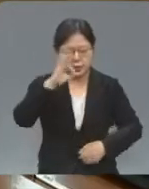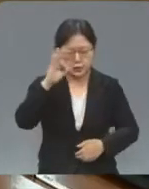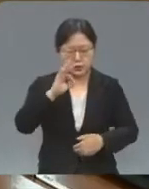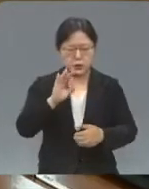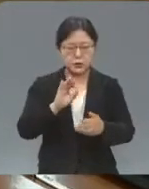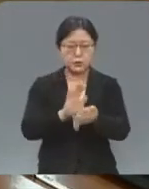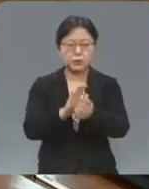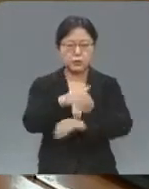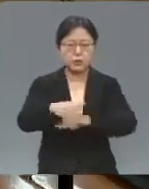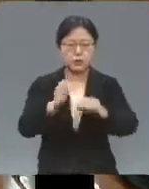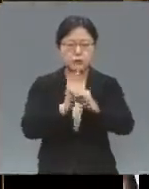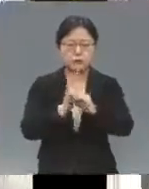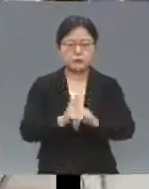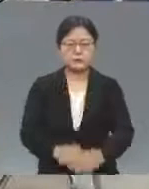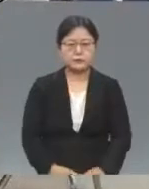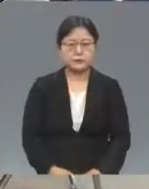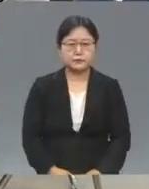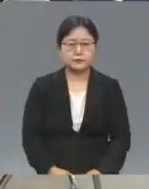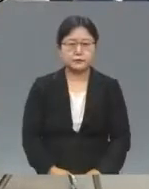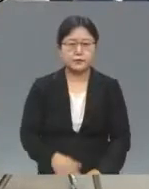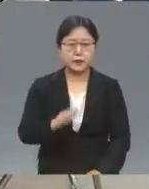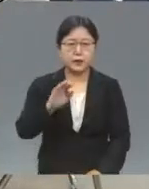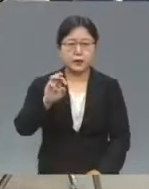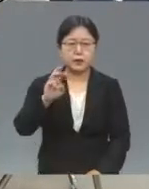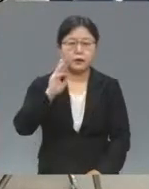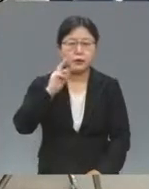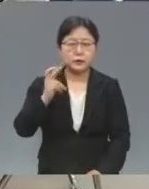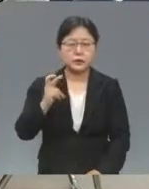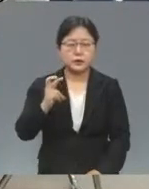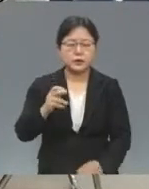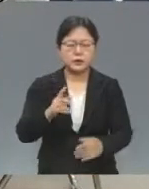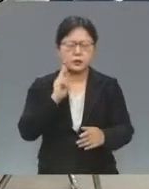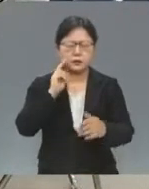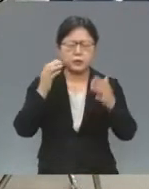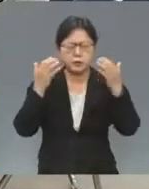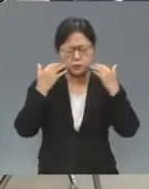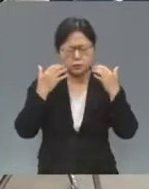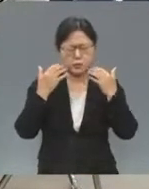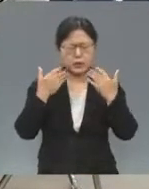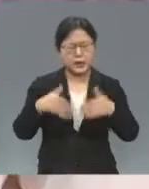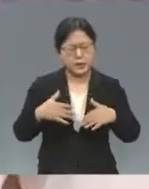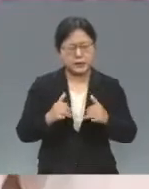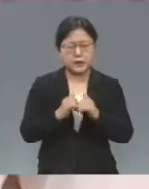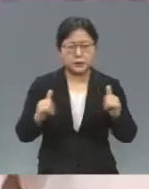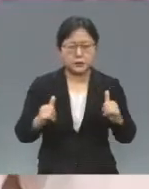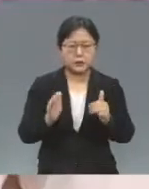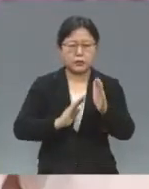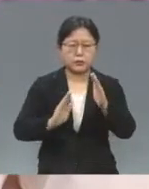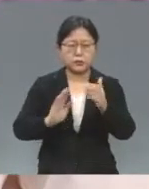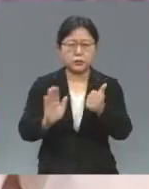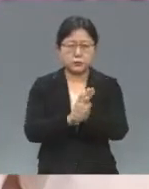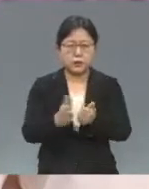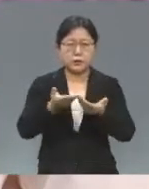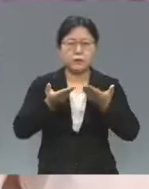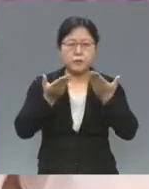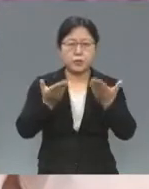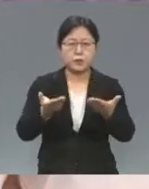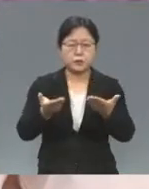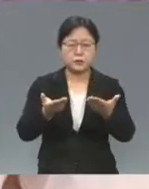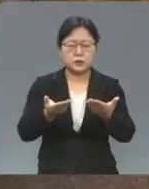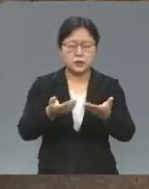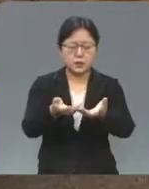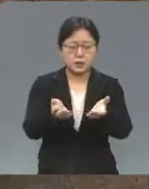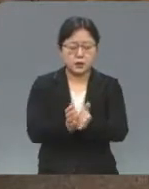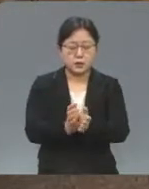계획입니다 광주 광산구 가 폭염에 취약한 시민들을 위해 공적 돌봄 자원 봉사 공동체